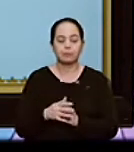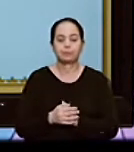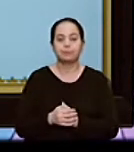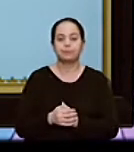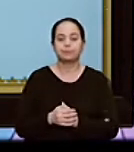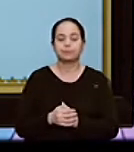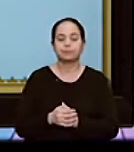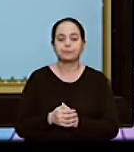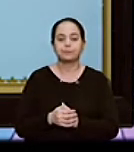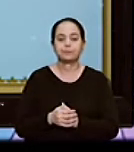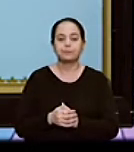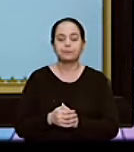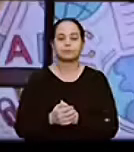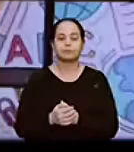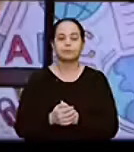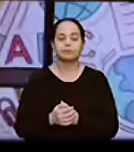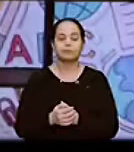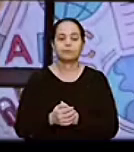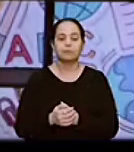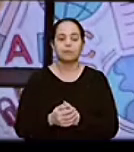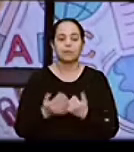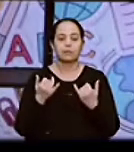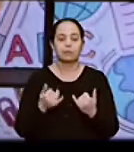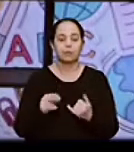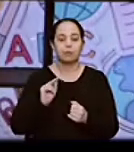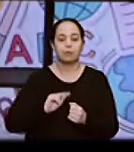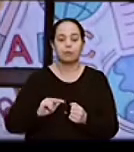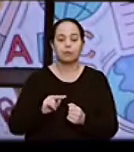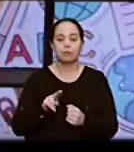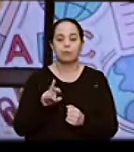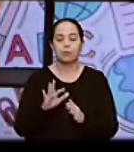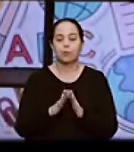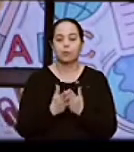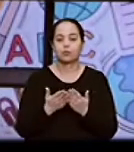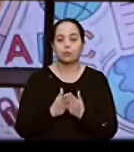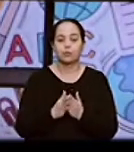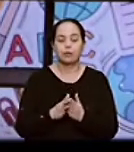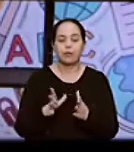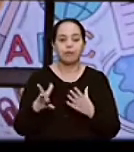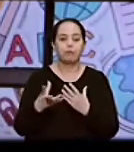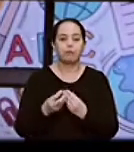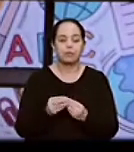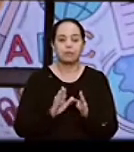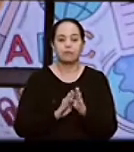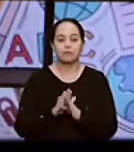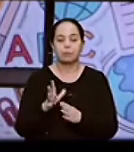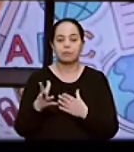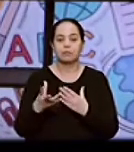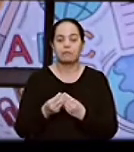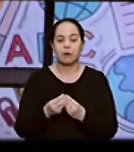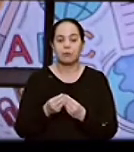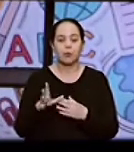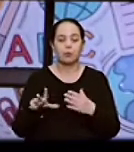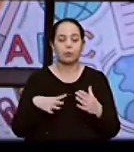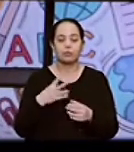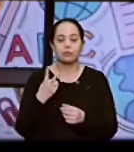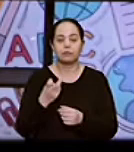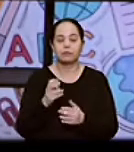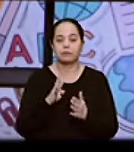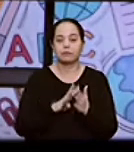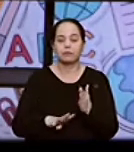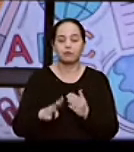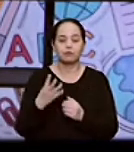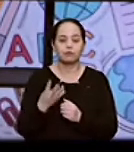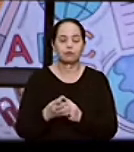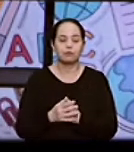Запомнили? Отлично! Теперь поработаем по учебнику. Вместе выполним с вами упражнение